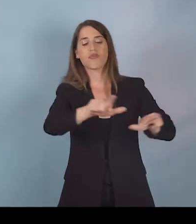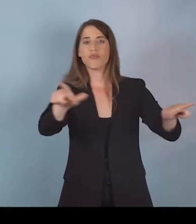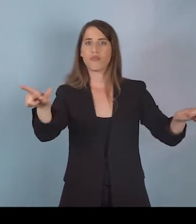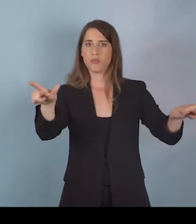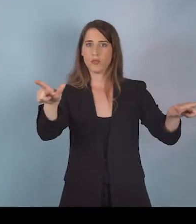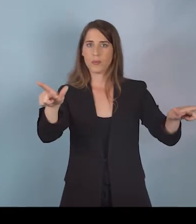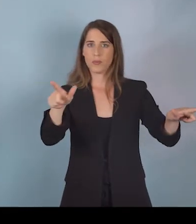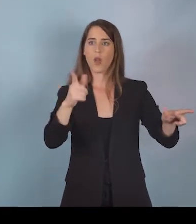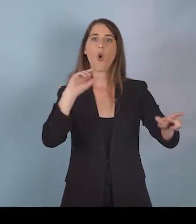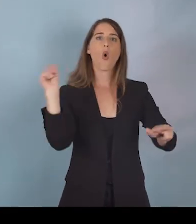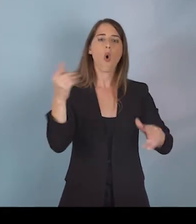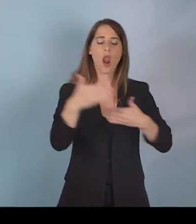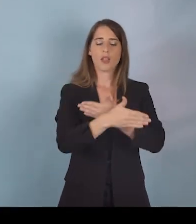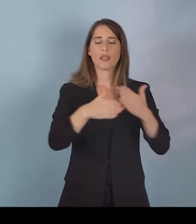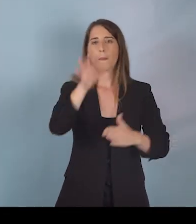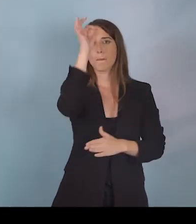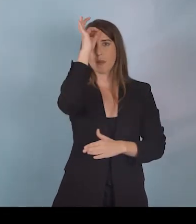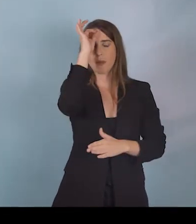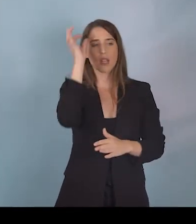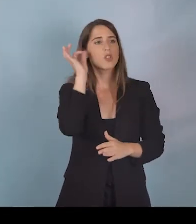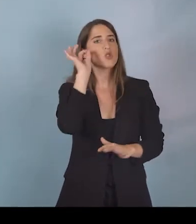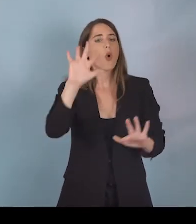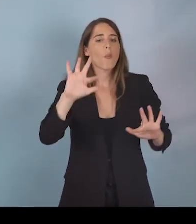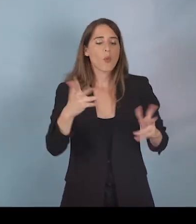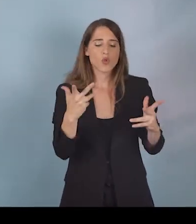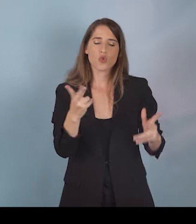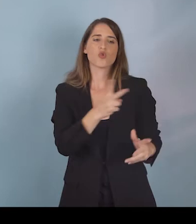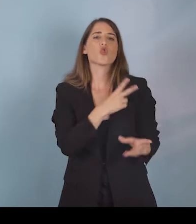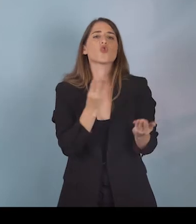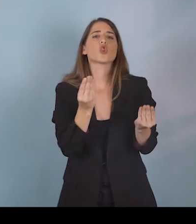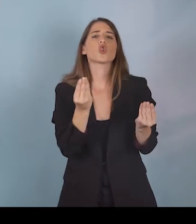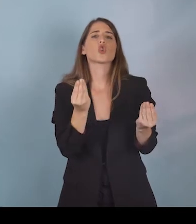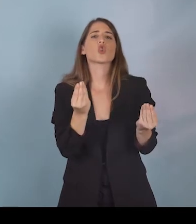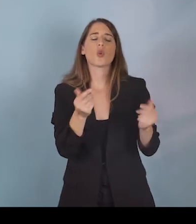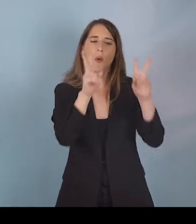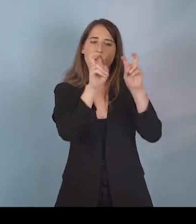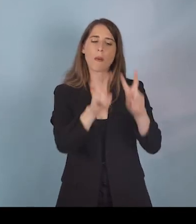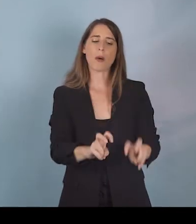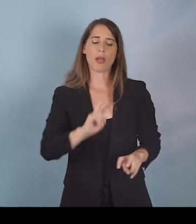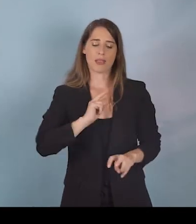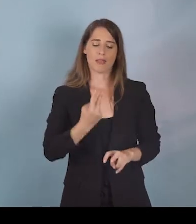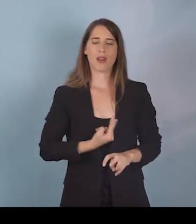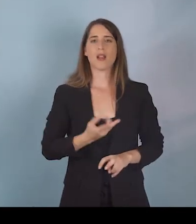καλές πρακτικές το πώς πρέπει να γίνεται ένας έλεγχος όταν απέναντί μας έχουμε ένα τρανς πρόσωπο.